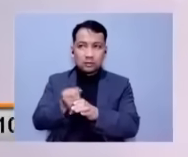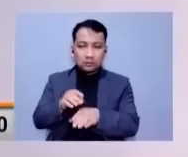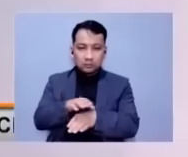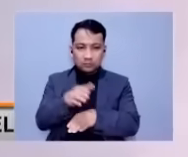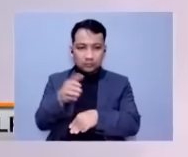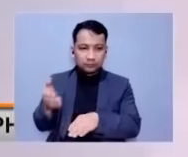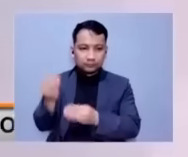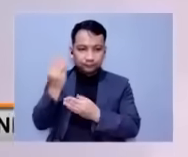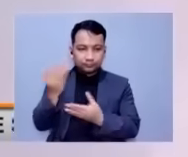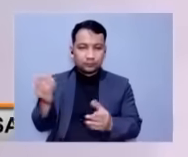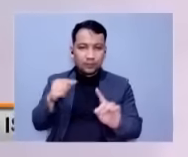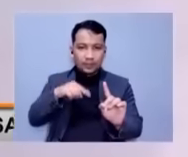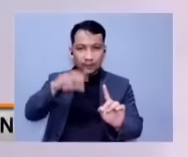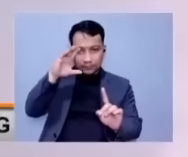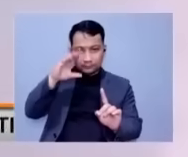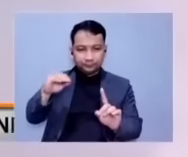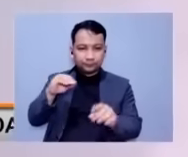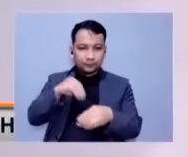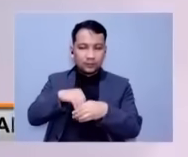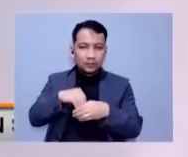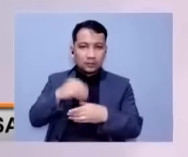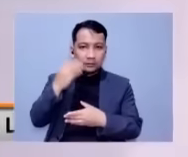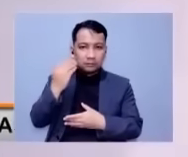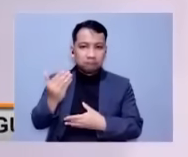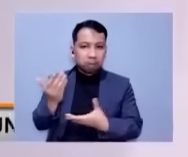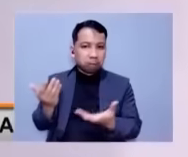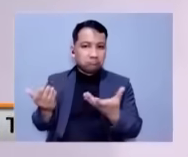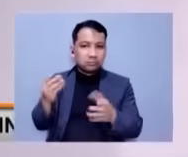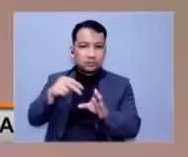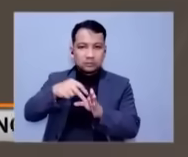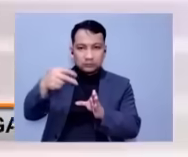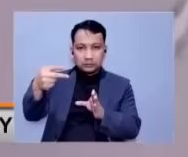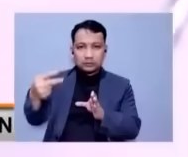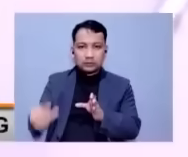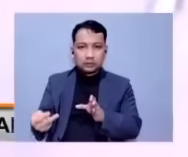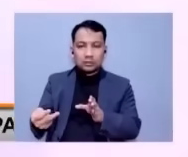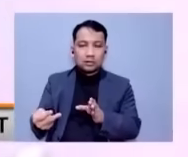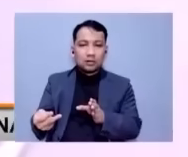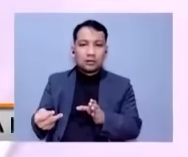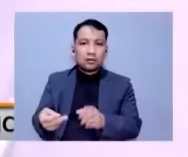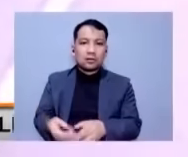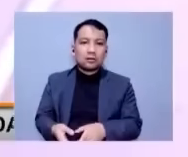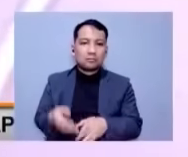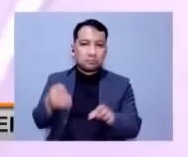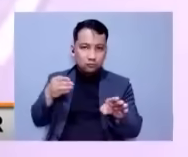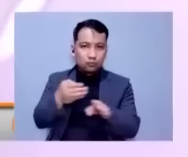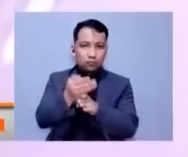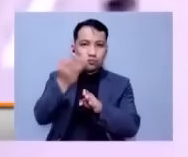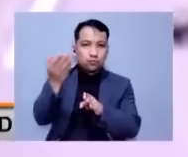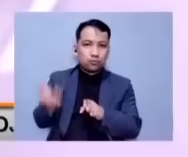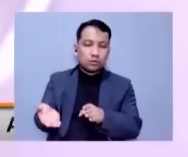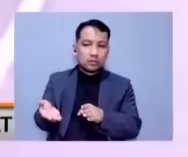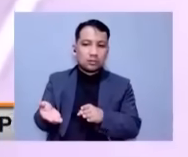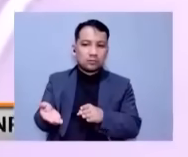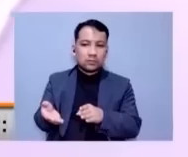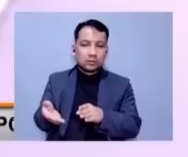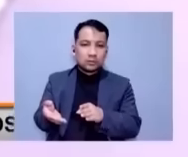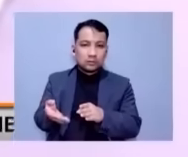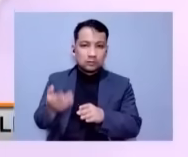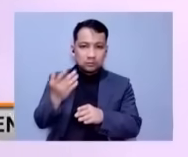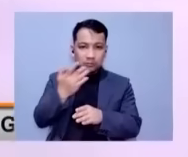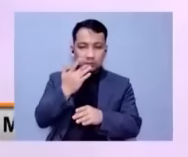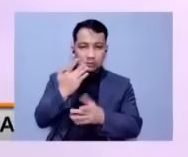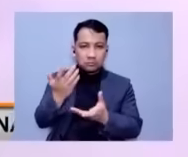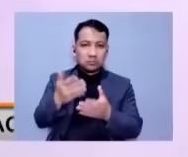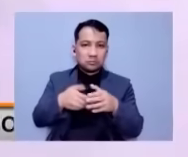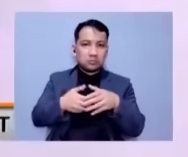ang isang lalaki na nasa likuran. Hanggang sa tuluyan na itong bumagsak. Sa lakas ng impact, natanggal ang salamin ng sasakyan at tumalsik